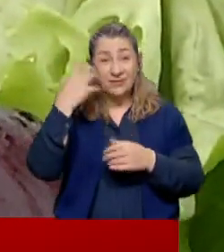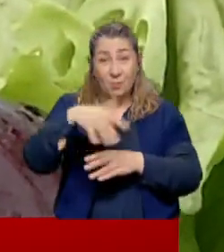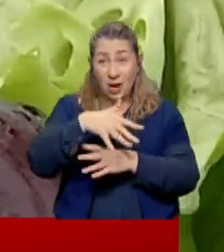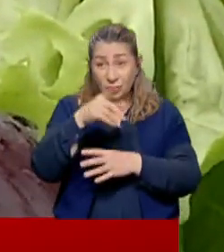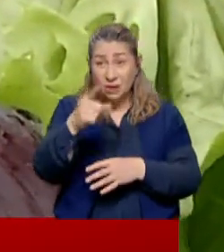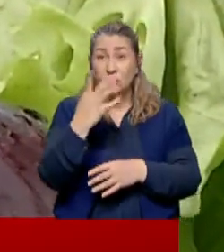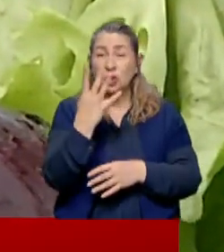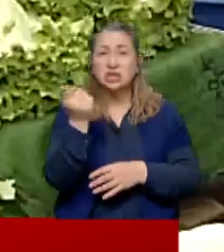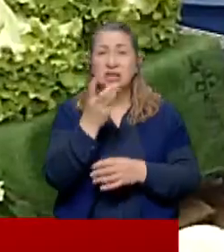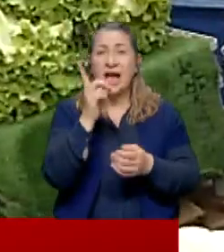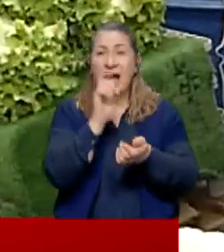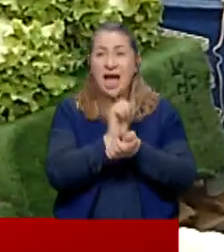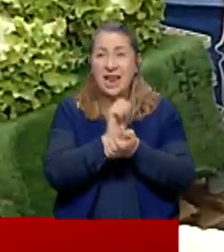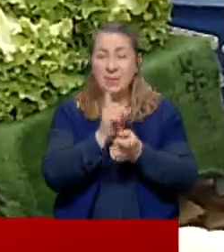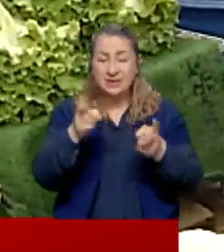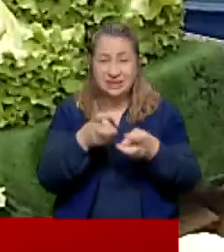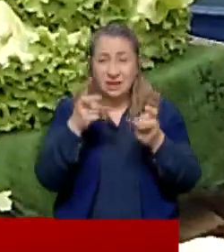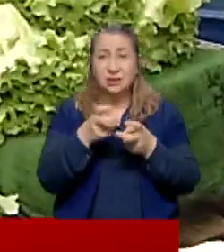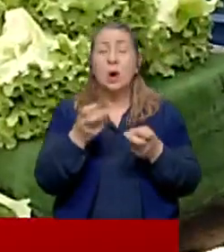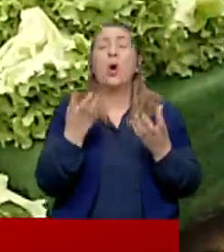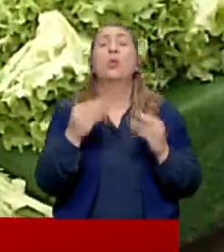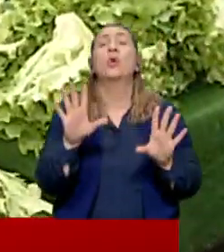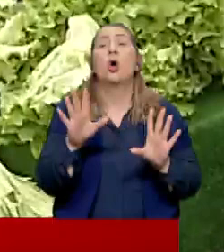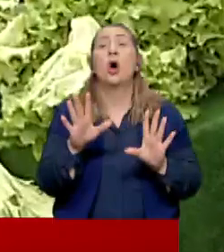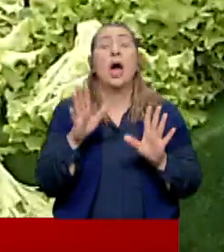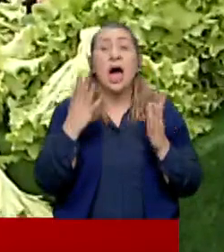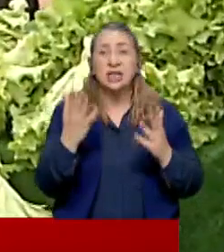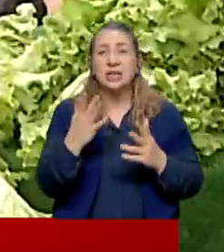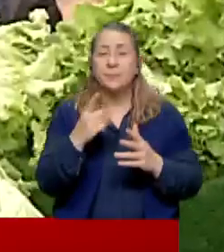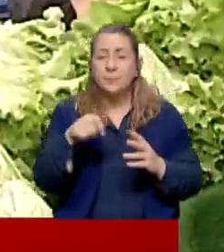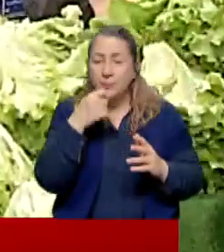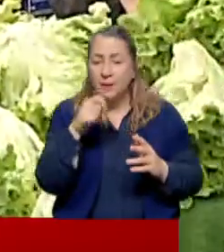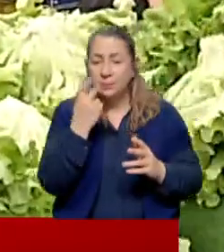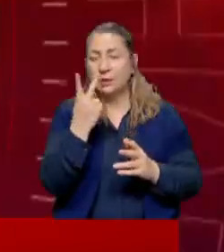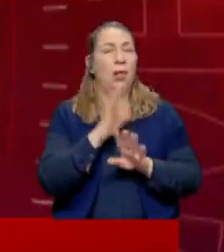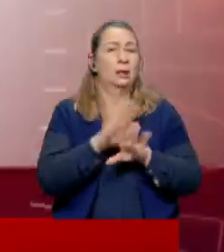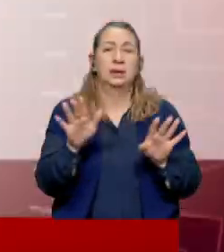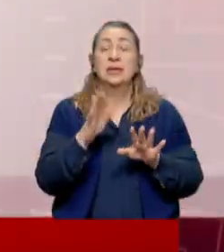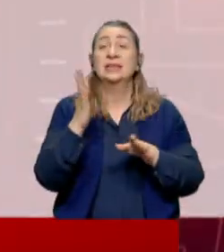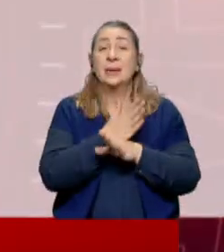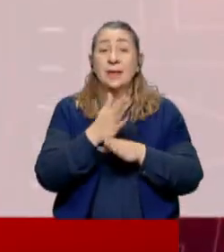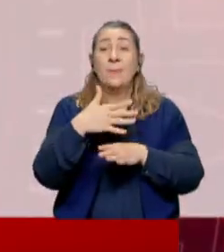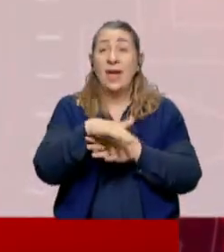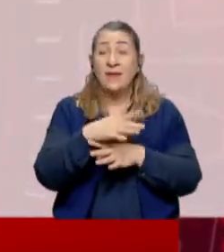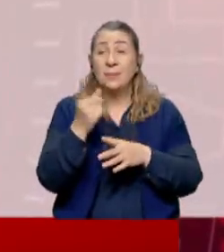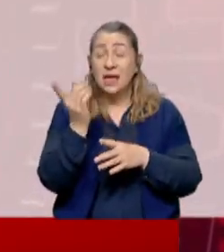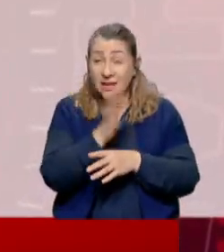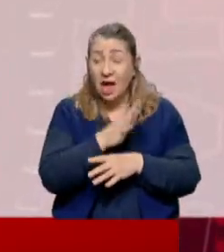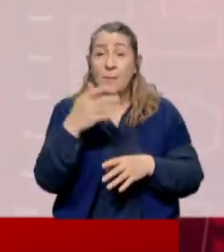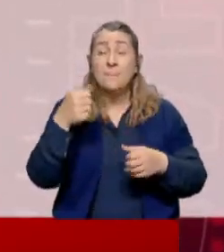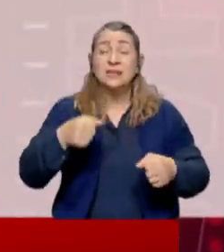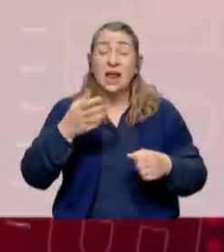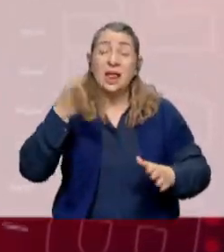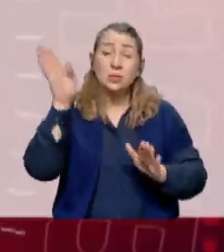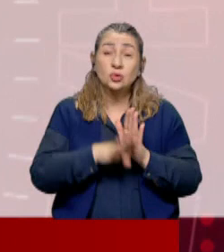kıvırcık marul dan dört kişilik bir aile yetebilecek bir salata bile çıkmıyor ancak Tadımlık sebze meyve bir yana Eskiden pazarın